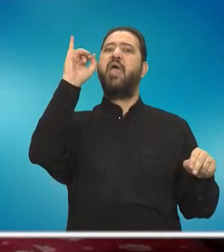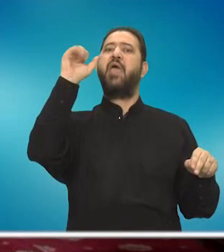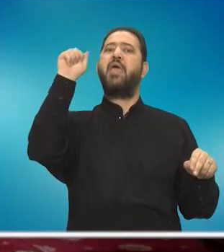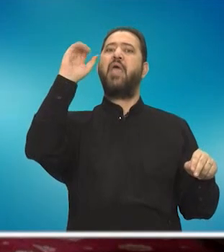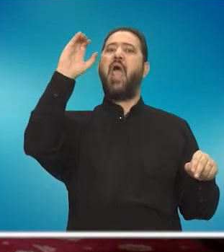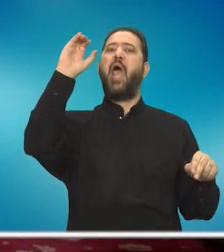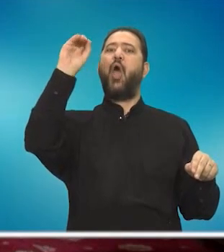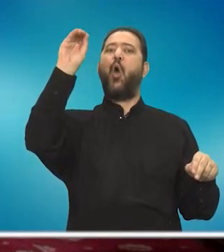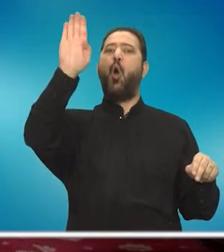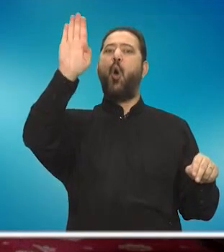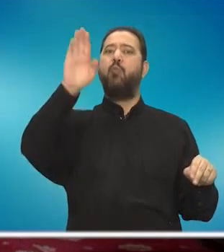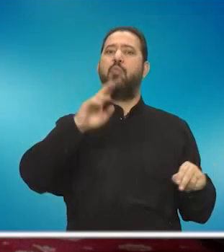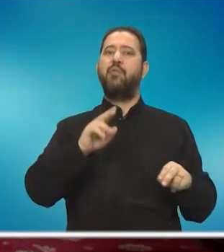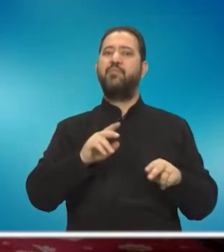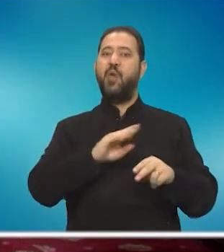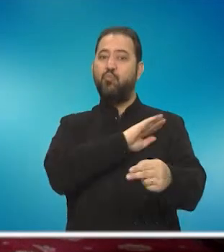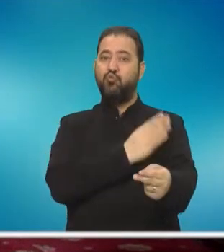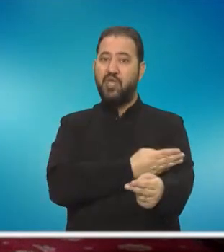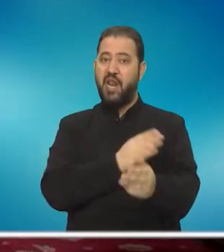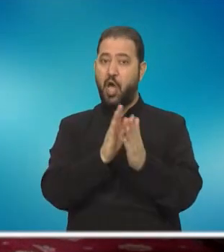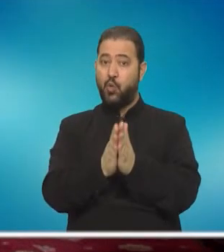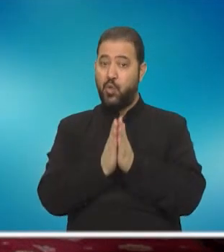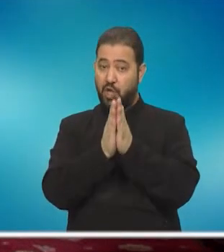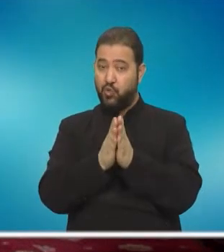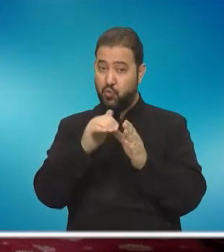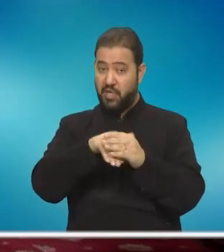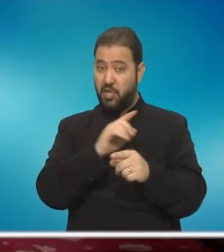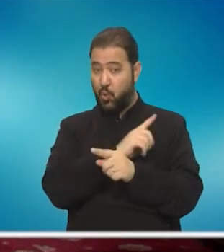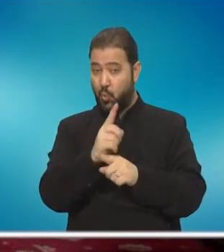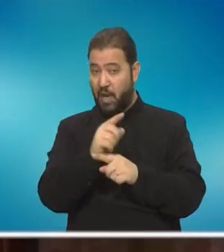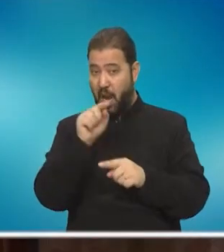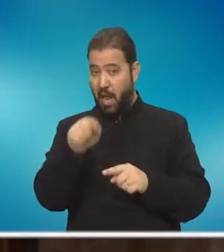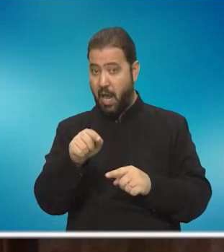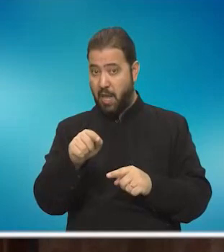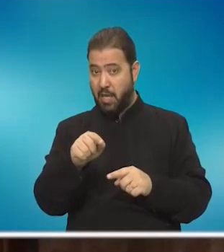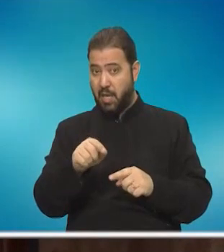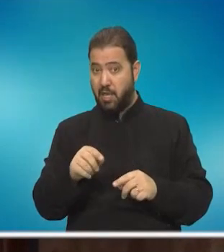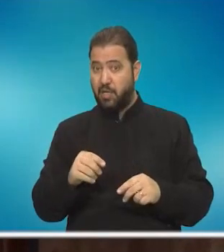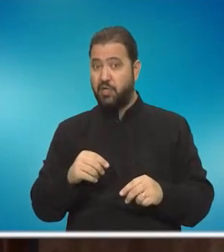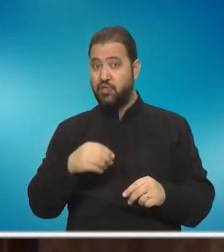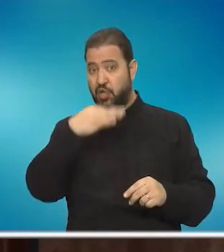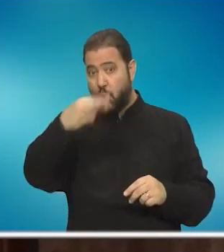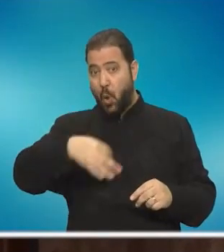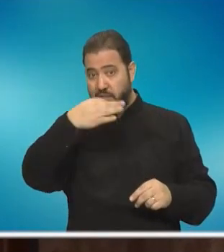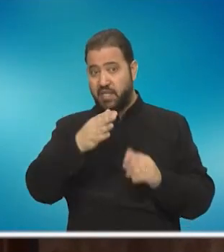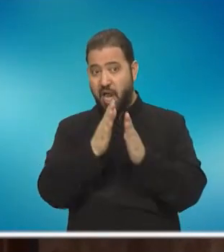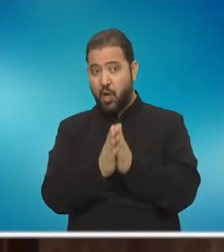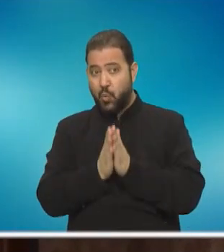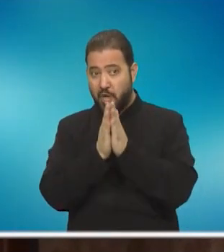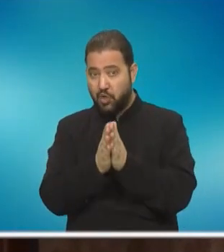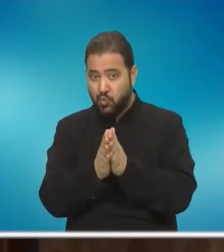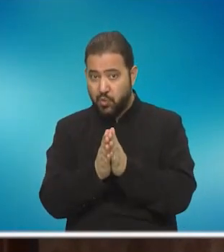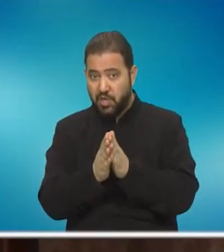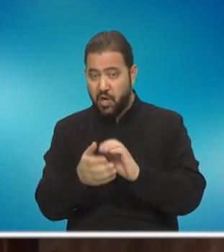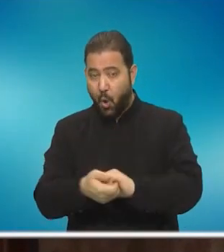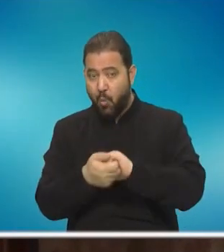dreptului în lucrarea ei și mai ales atunci rugăciunea rostită în comuniune cu ceilalți se